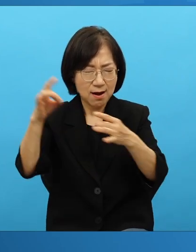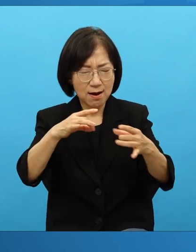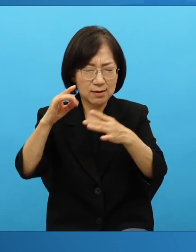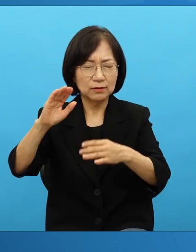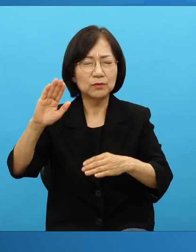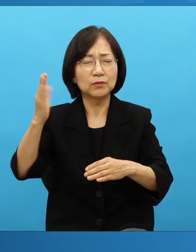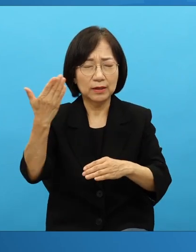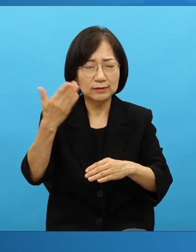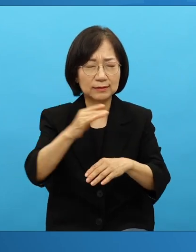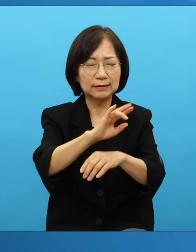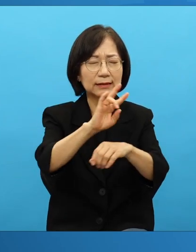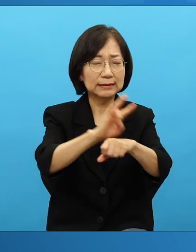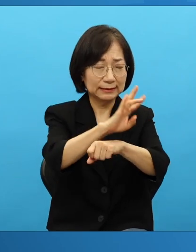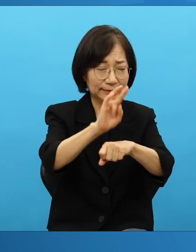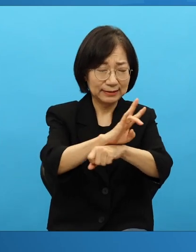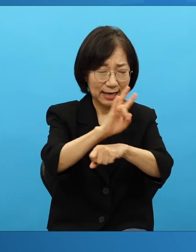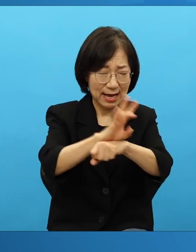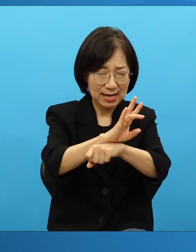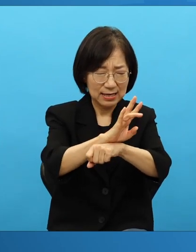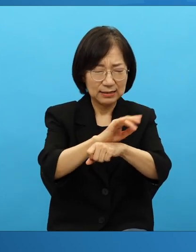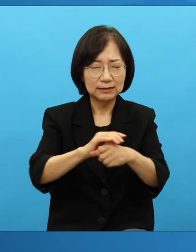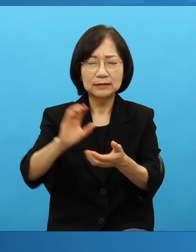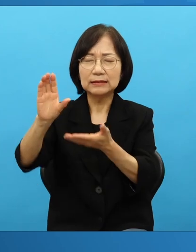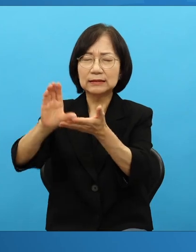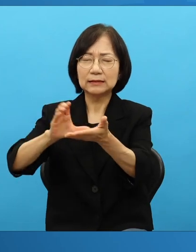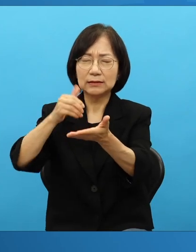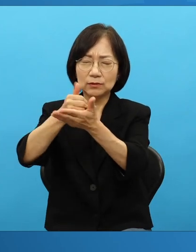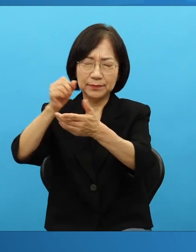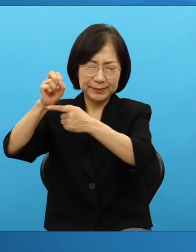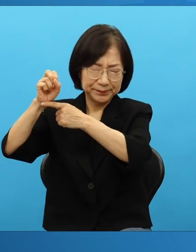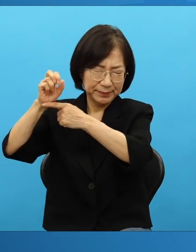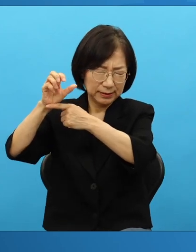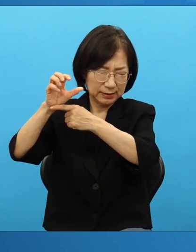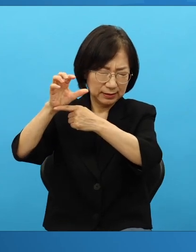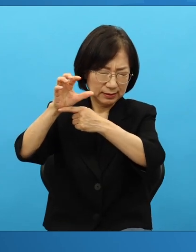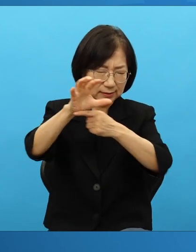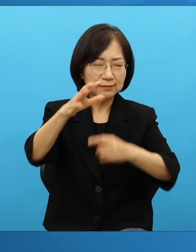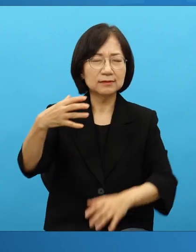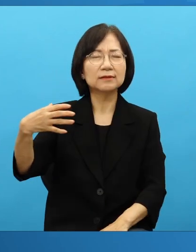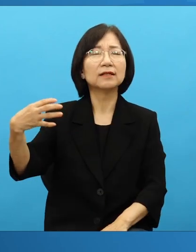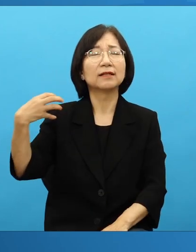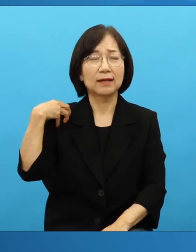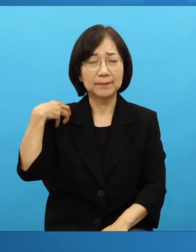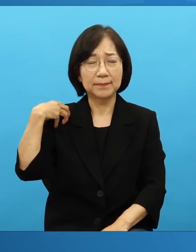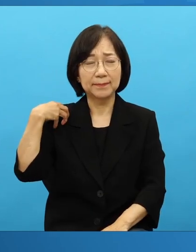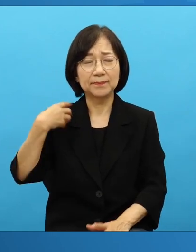24시 그리스도의 빛을 비추는 교회로 축복하옵소서.